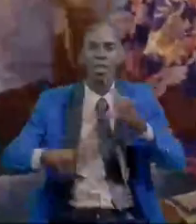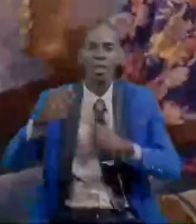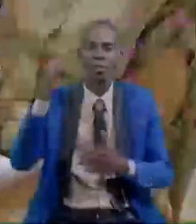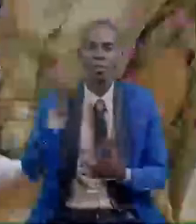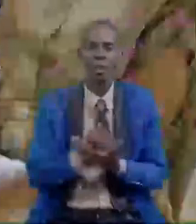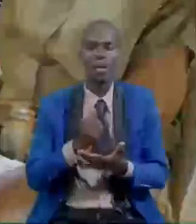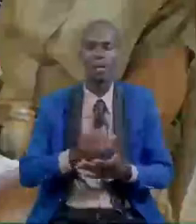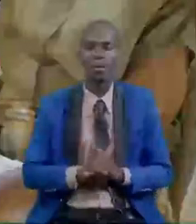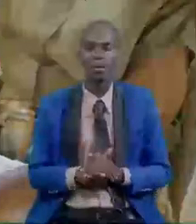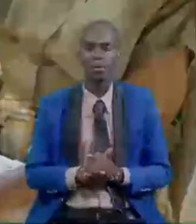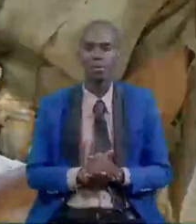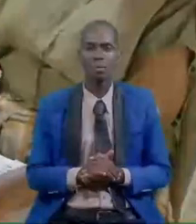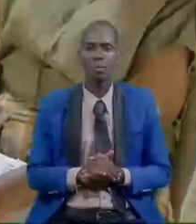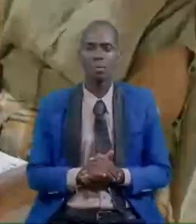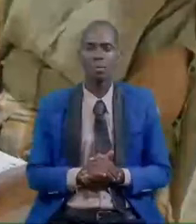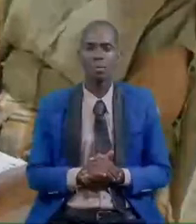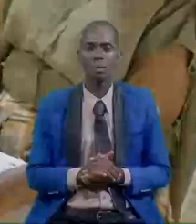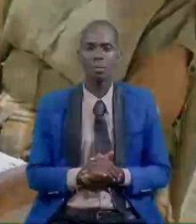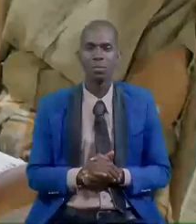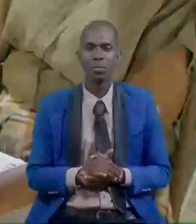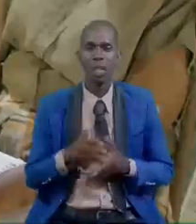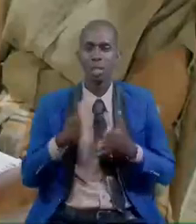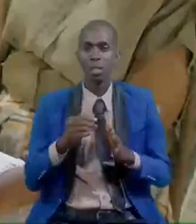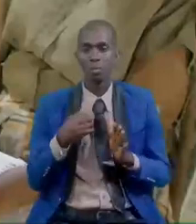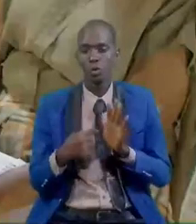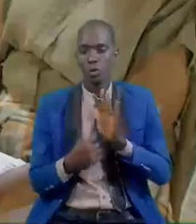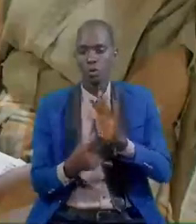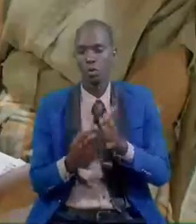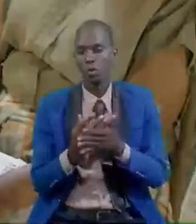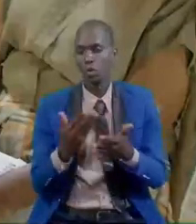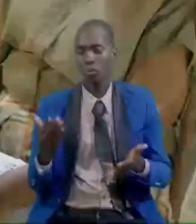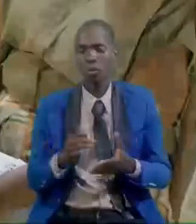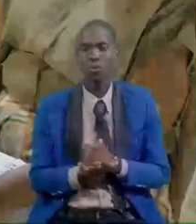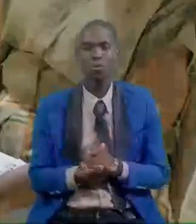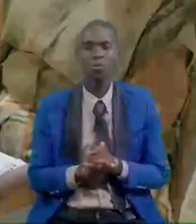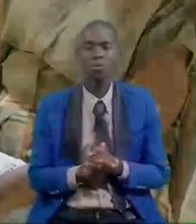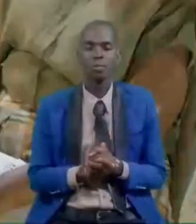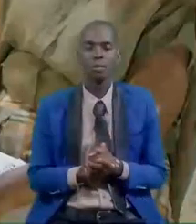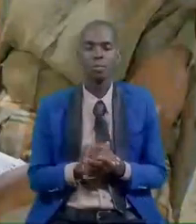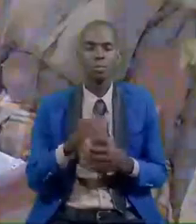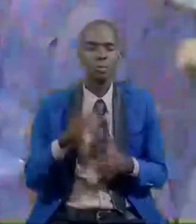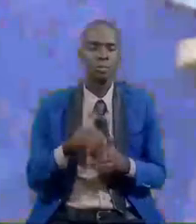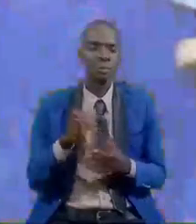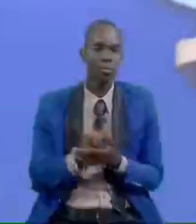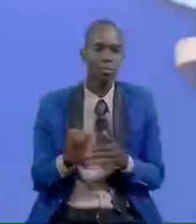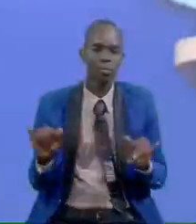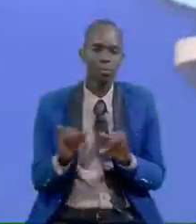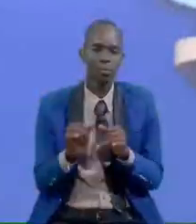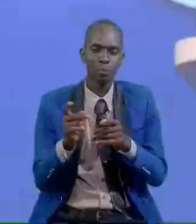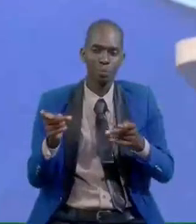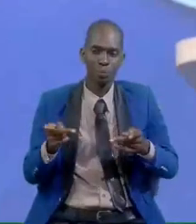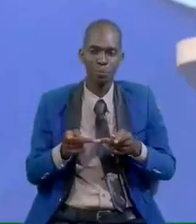Amen. Je vais vous montrer quelque chose. Dans ce même chapitre,